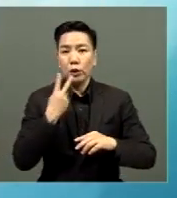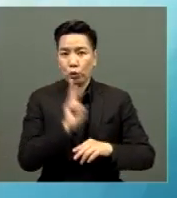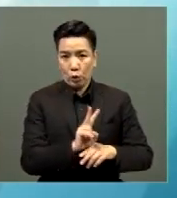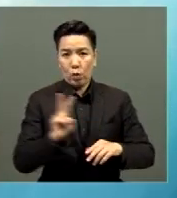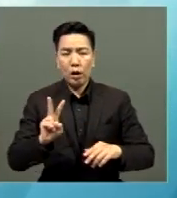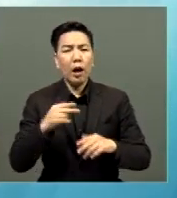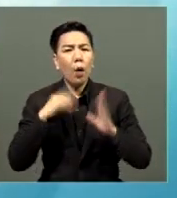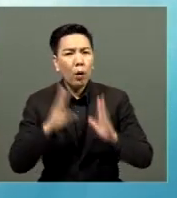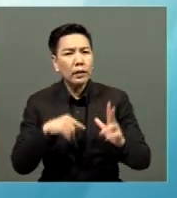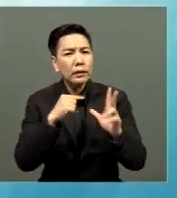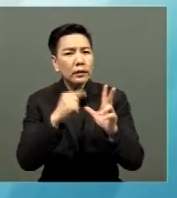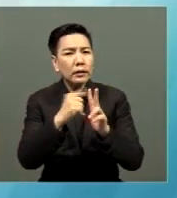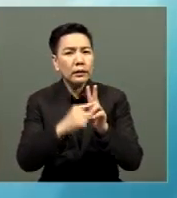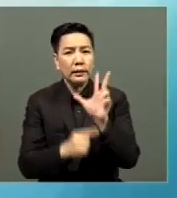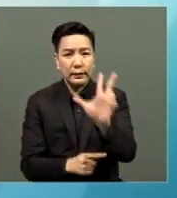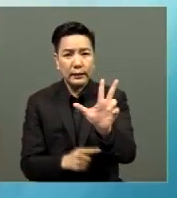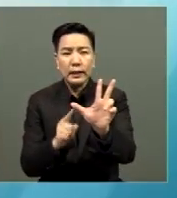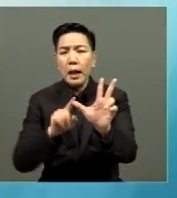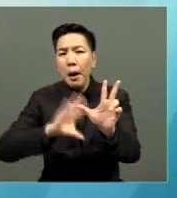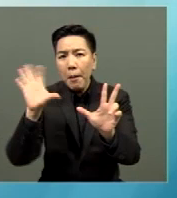รายที่อยู่ในเซคอทันทีหรือสถานที่กักกันที่รัฐจัดให้มาดูครับว่า3รายนี้มาจากไหนบ้างนะครับก็พบว่านะครับเอ่อคุณเป็นผู้ป่วยหญิงนะครับเออ